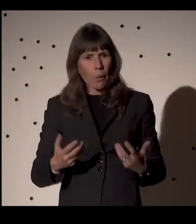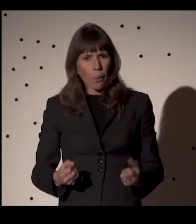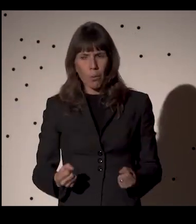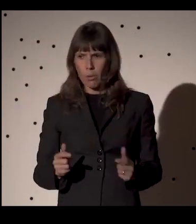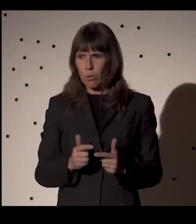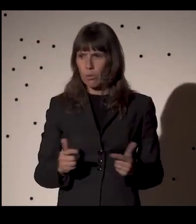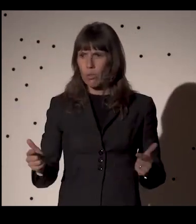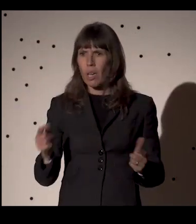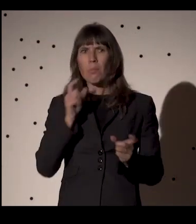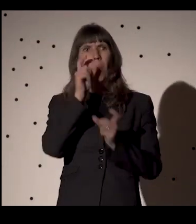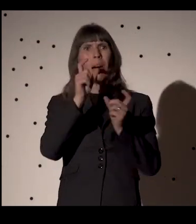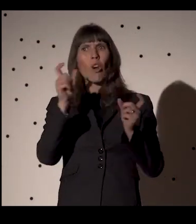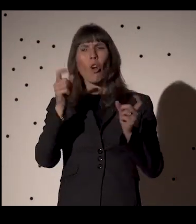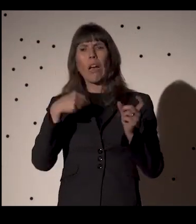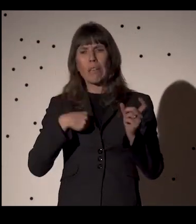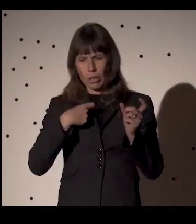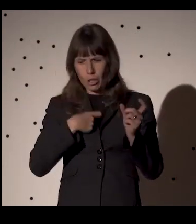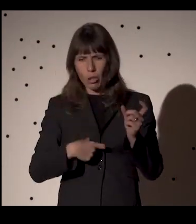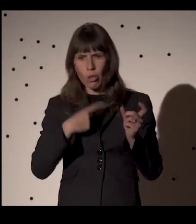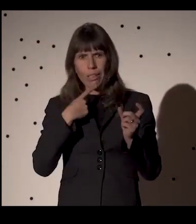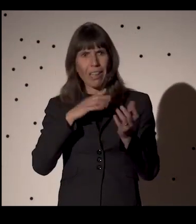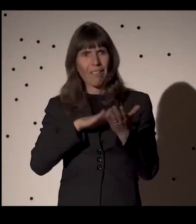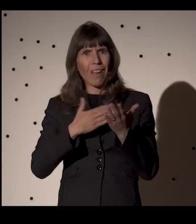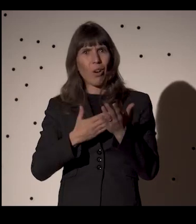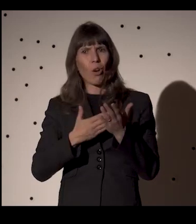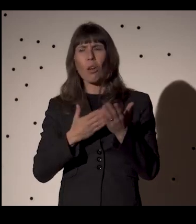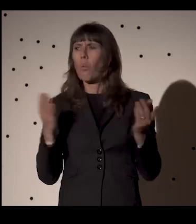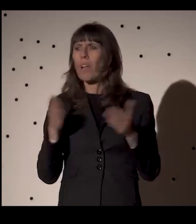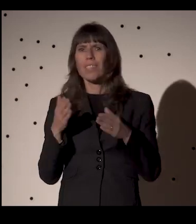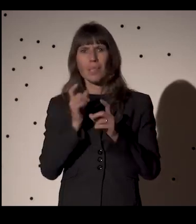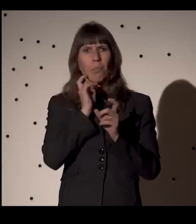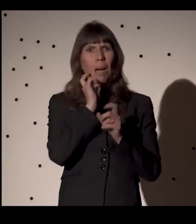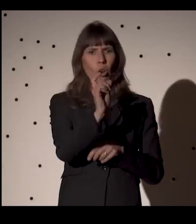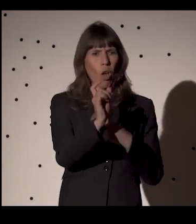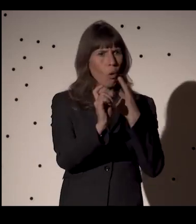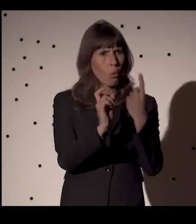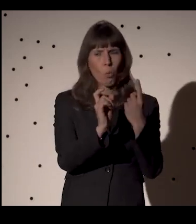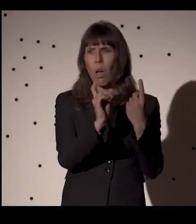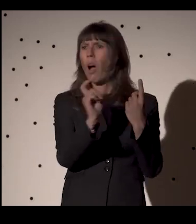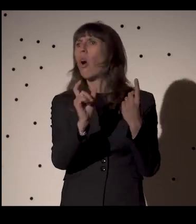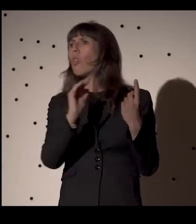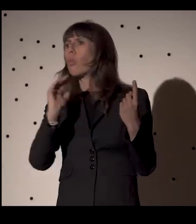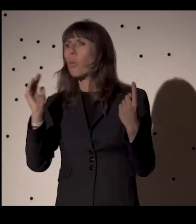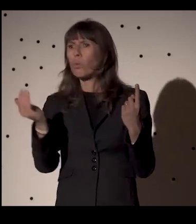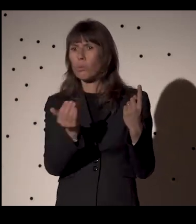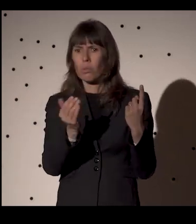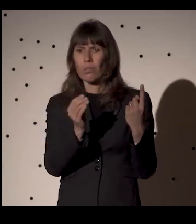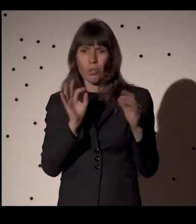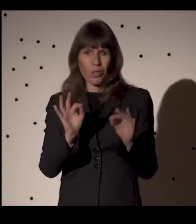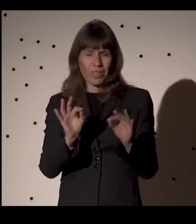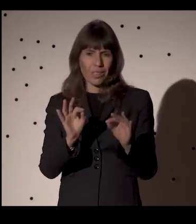che io sono tutte loro quelle che si uniscono quelle che si dividono quelle che si ignorano e nient'altro sì